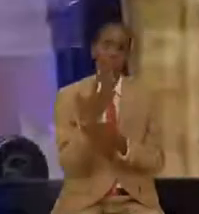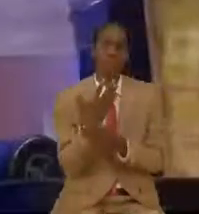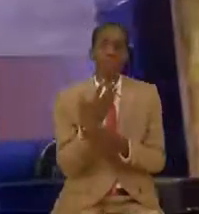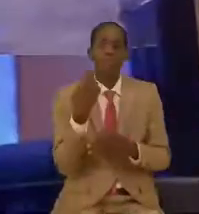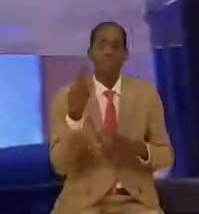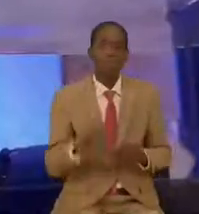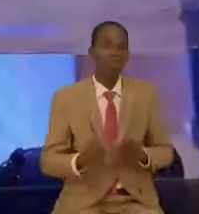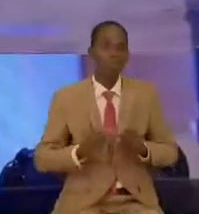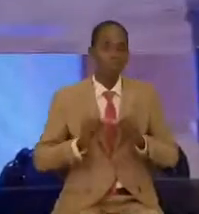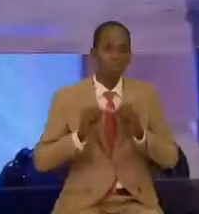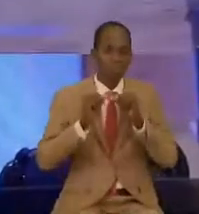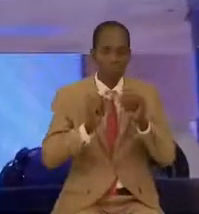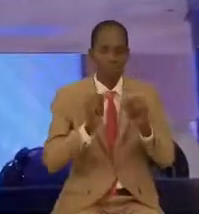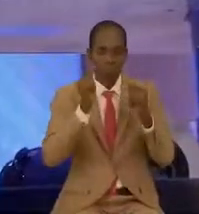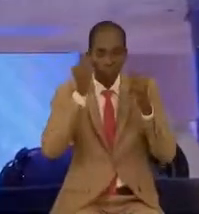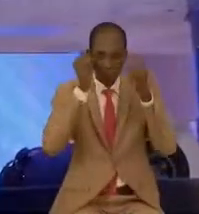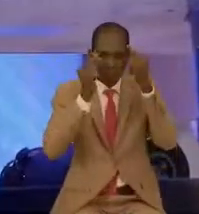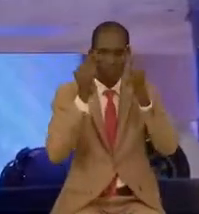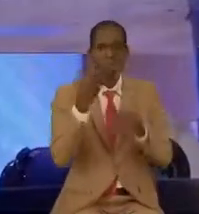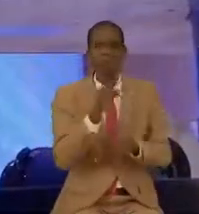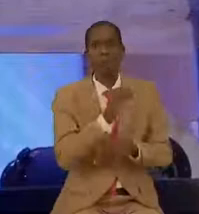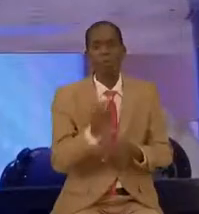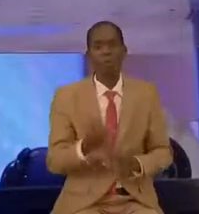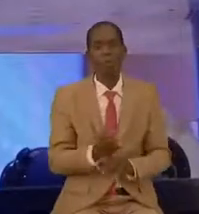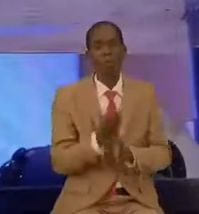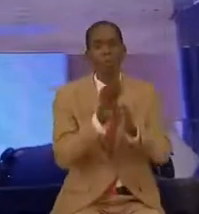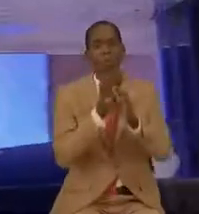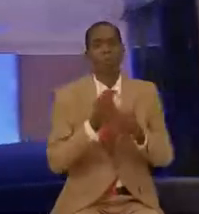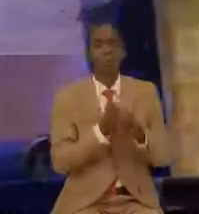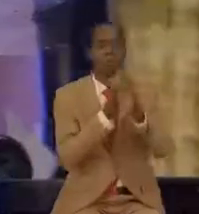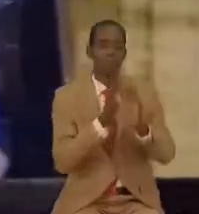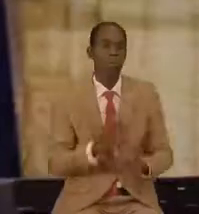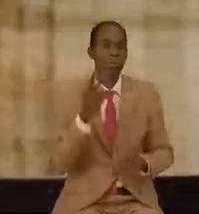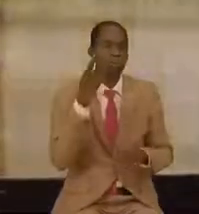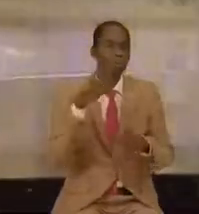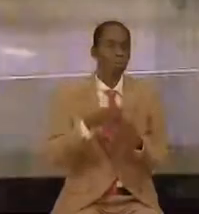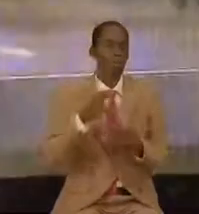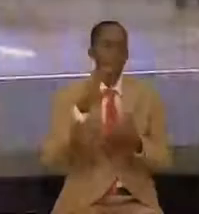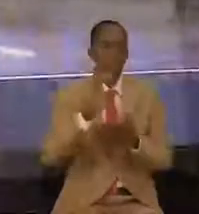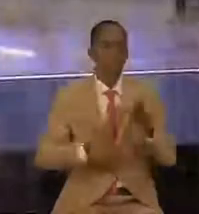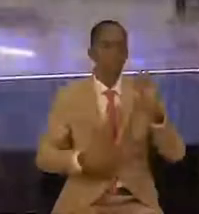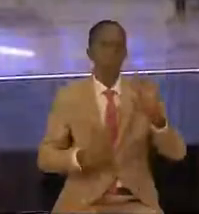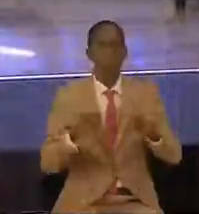main. Le souci ardent d'un fidèle apôtre. Voyons